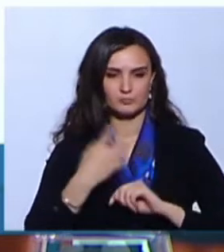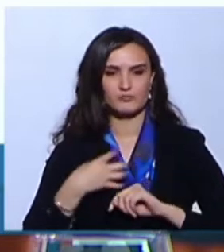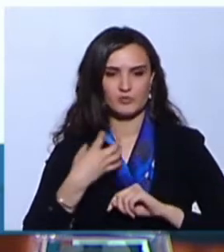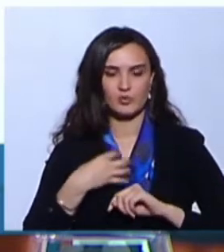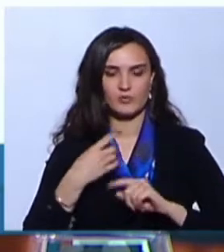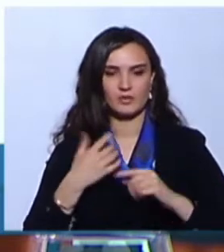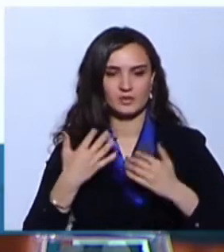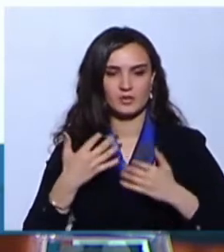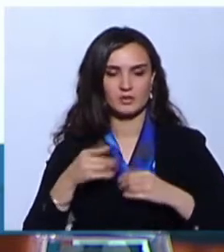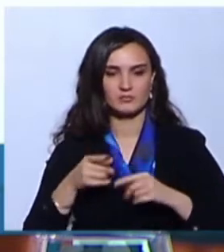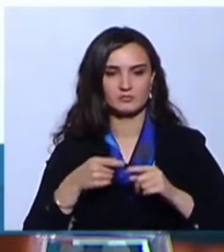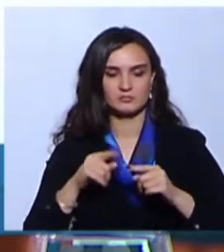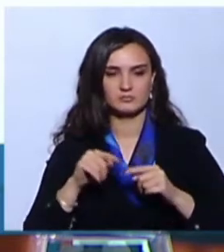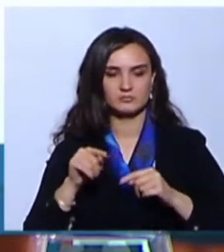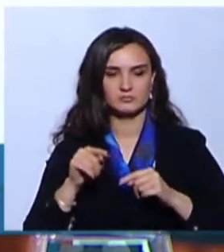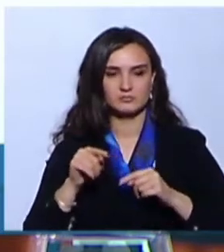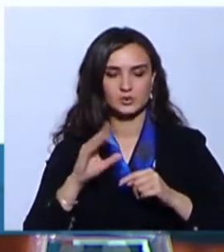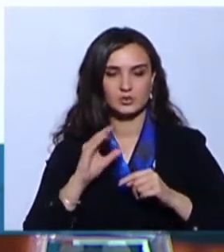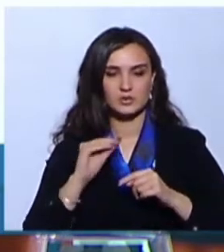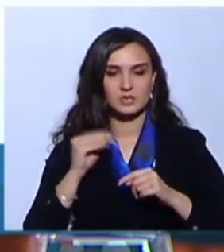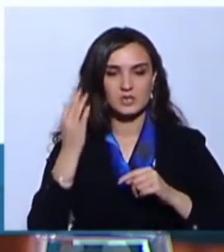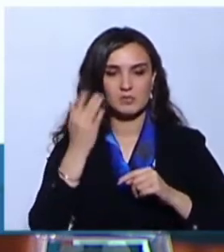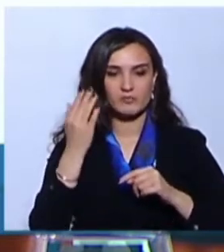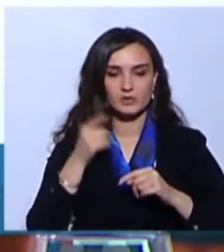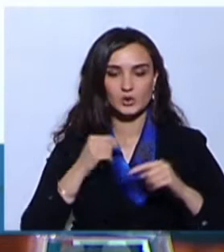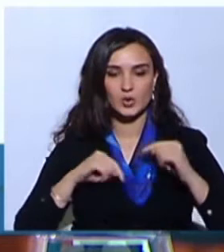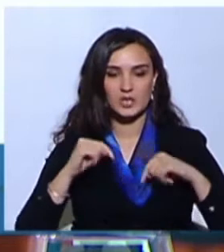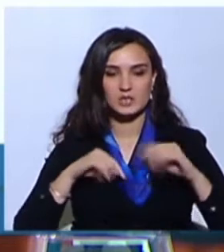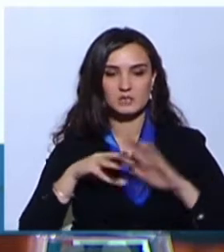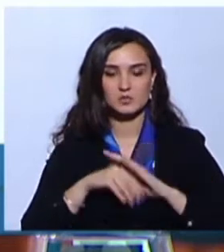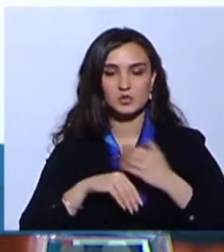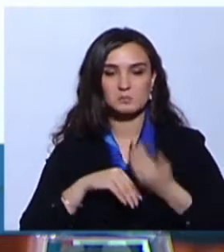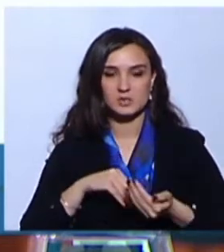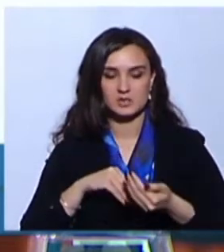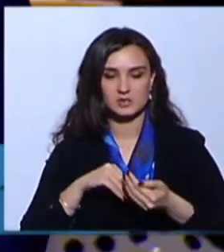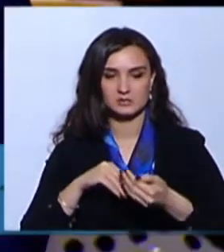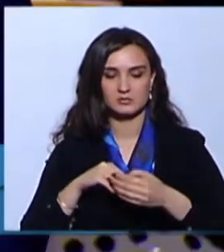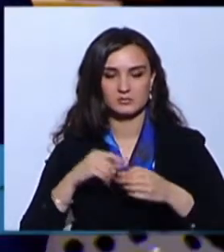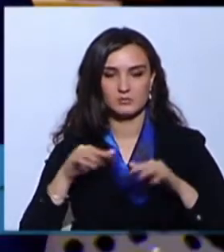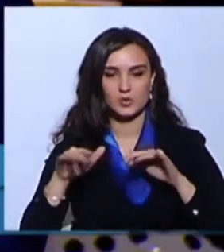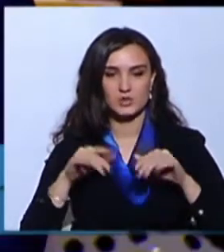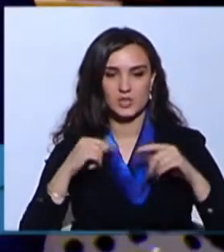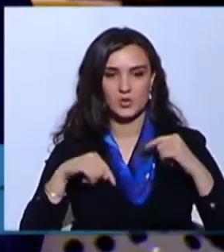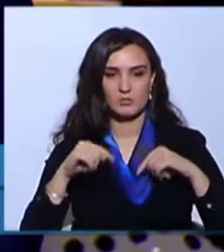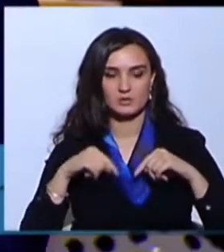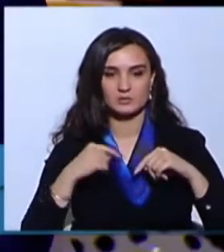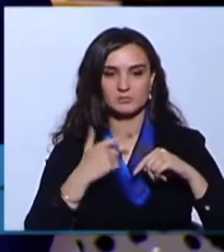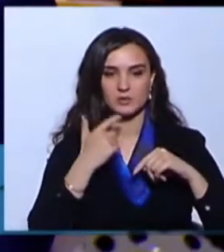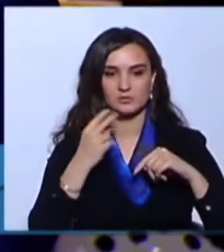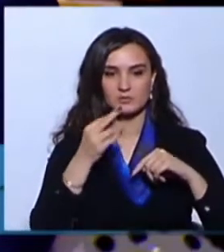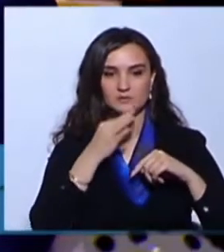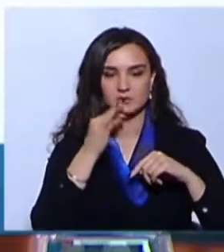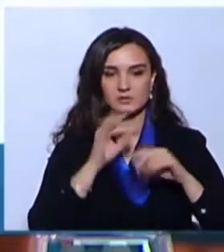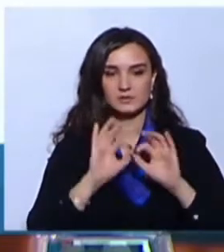ხარისხოვანი რგოლია, როდესაც წარმოვიდგენთ ორგანიზმში მის გადაადგილებას. მე მინდა მაყურებელს, ვიდრე